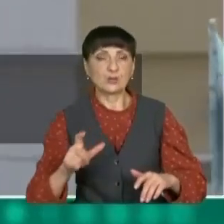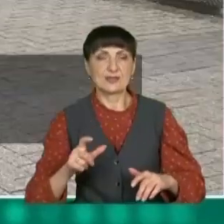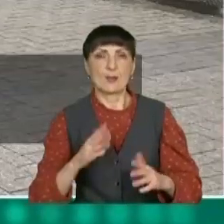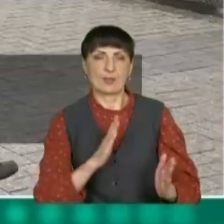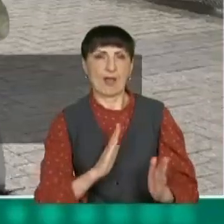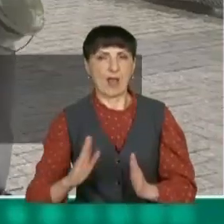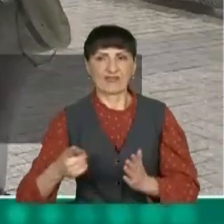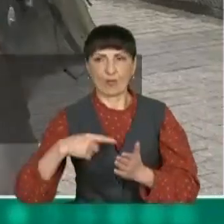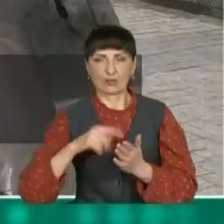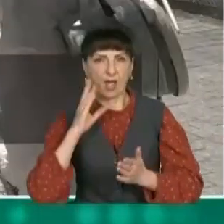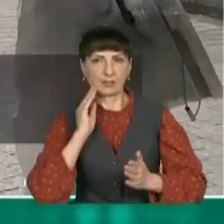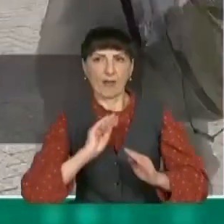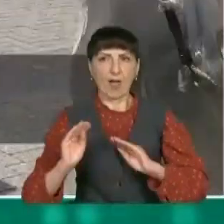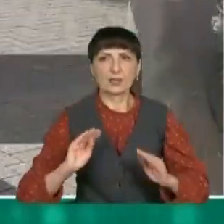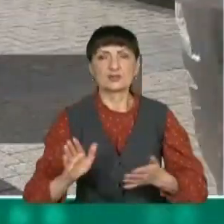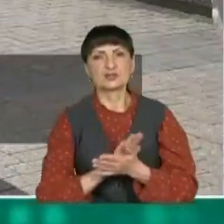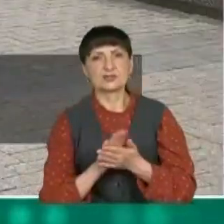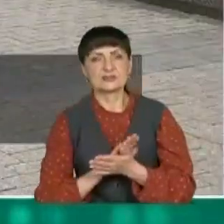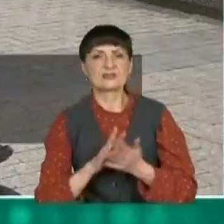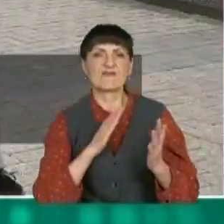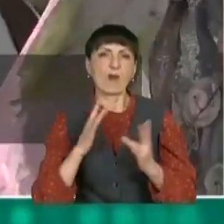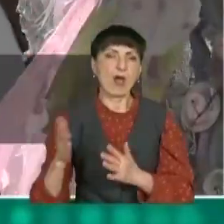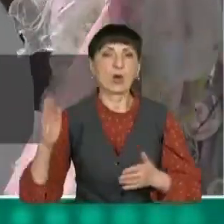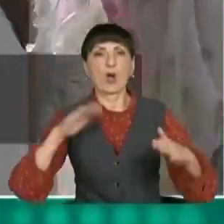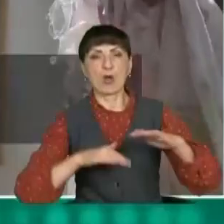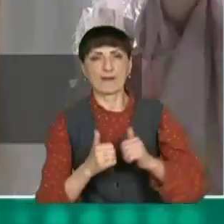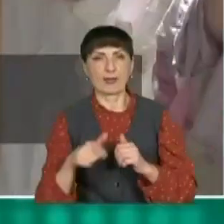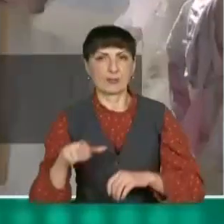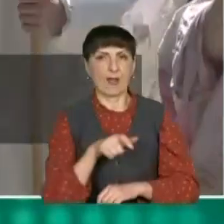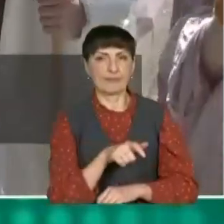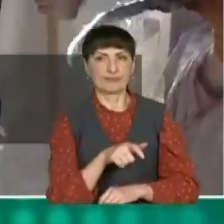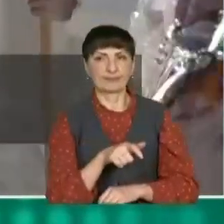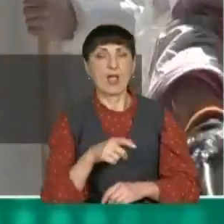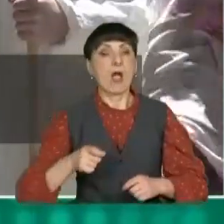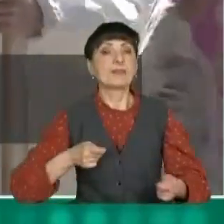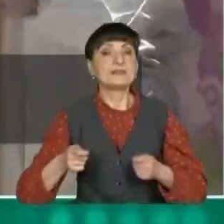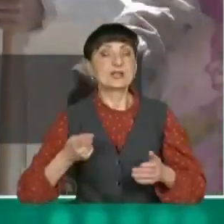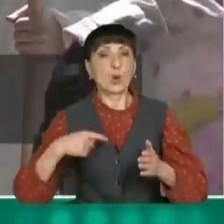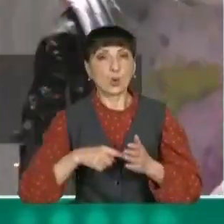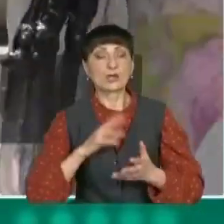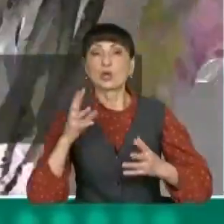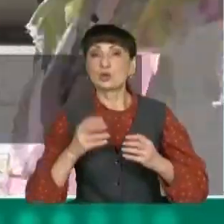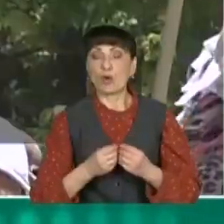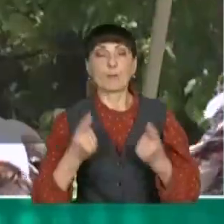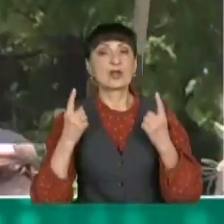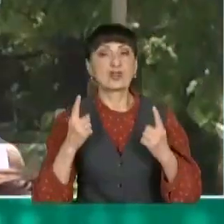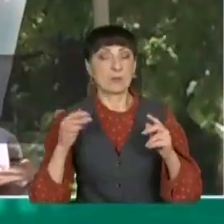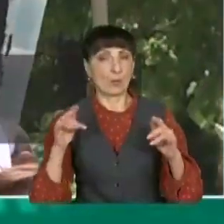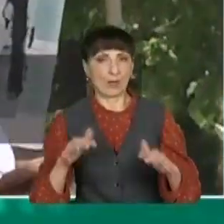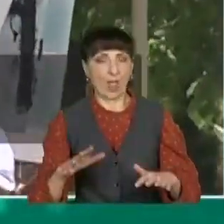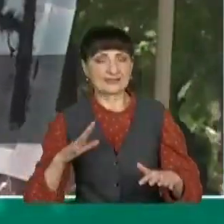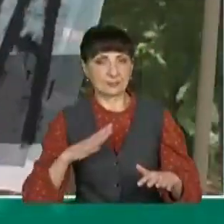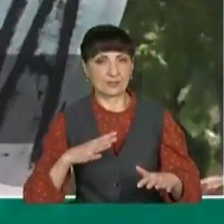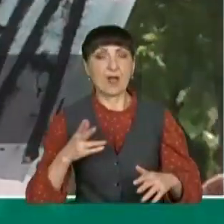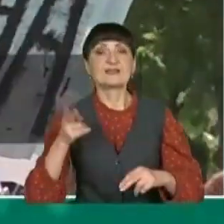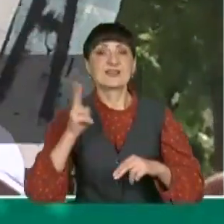на улицах города в парках скверах в горах и у Набережных рек в администрации города подвели итоги масштабного мероприятия